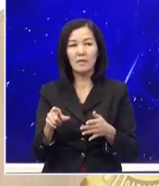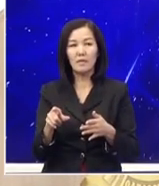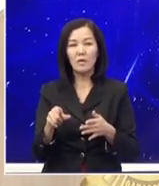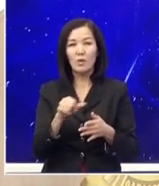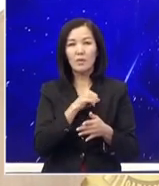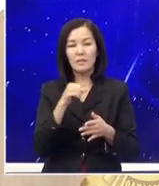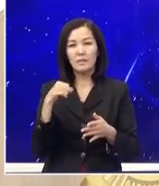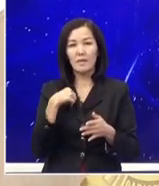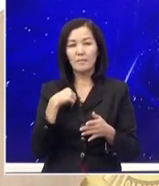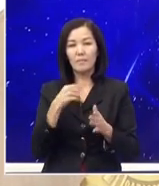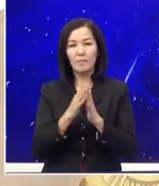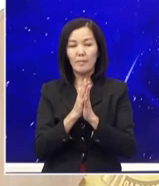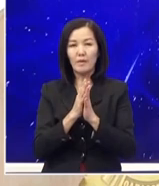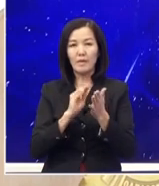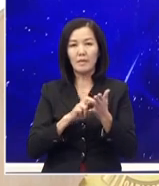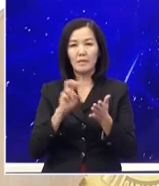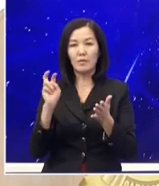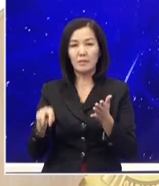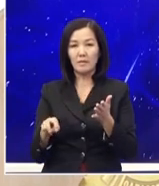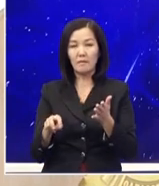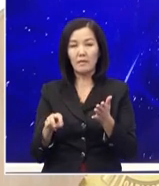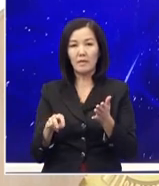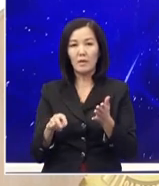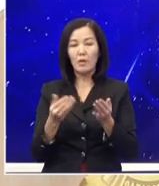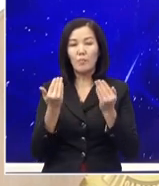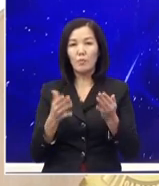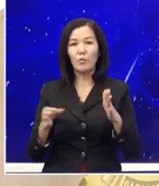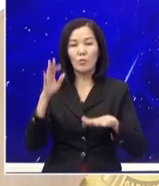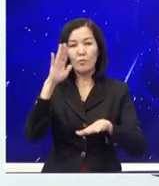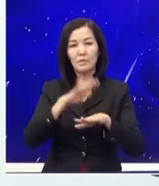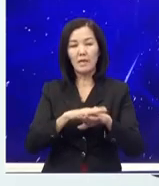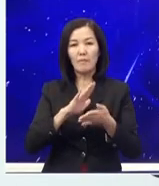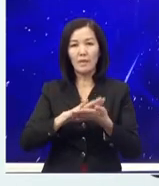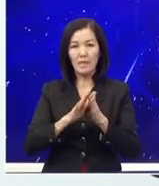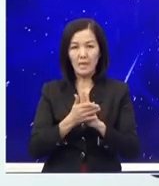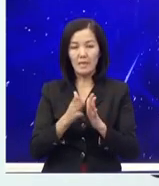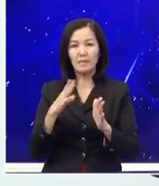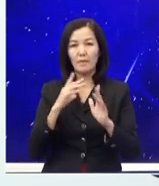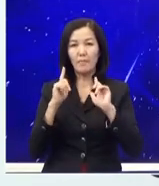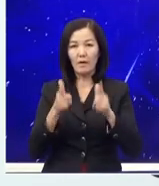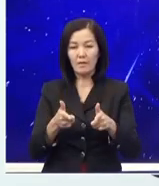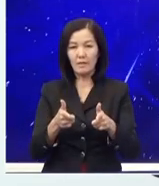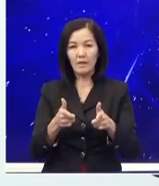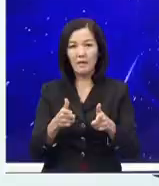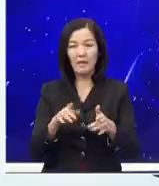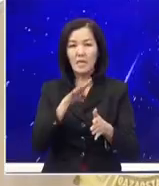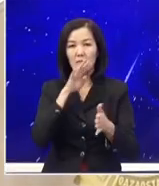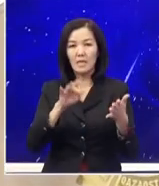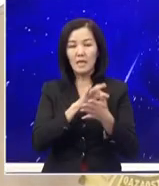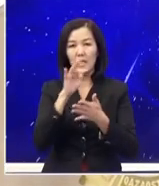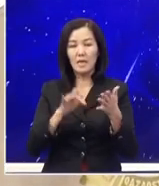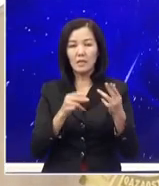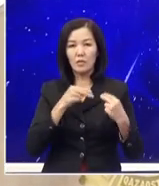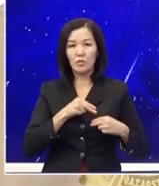отставкаға. Амандық ауасыл бүгін қабылдап, енді бүгін сіздердің араңыздан кетіп жатырмын. Мен үшін Текелі қаласында жұмыс істеу үлкен мәртебе